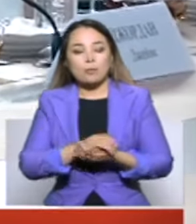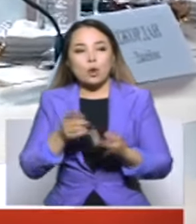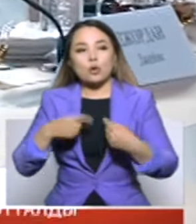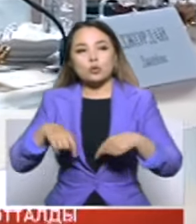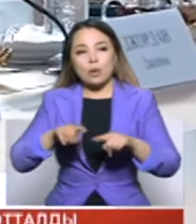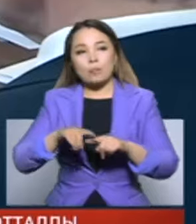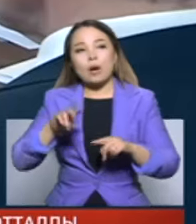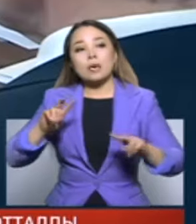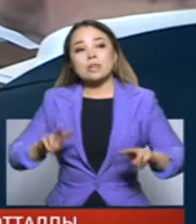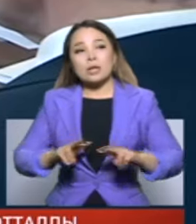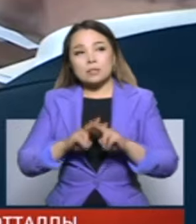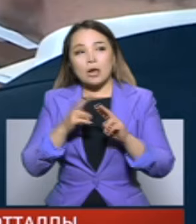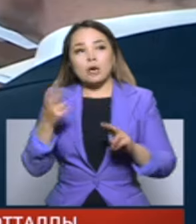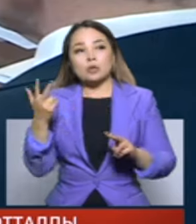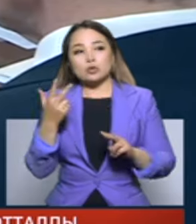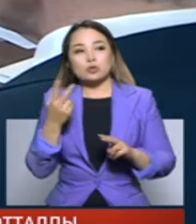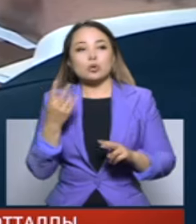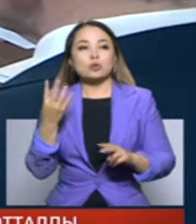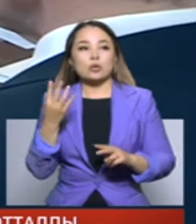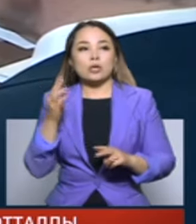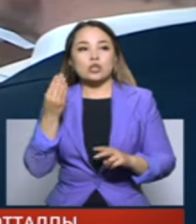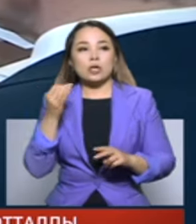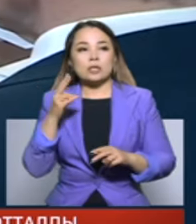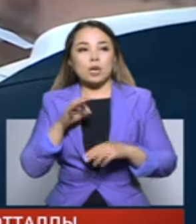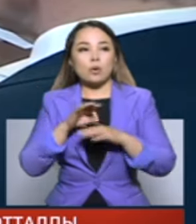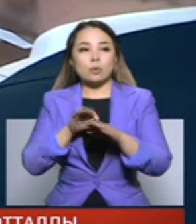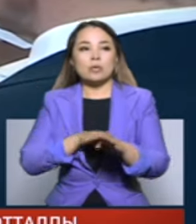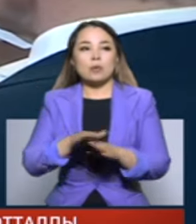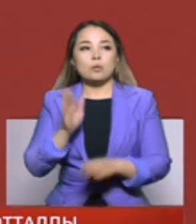саммиті Астанада 3-4 шілде күндері өтеді.